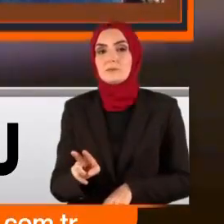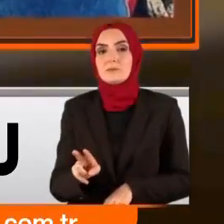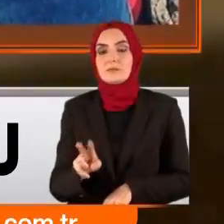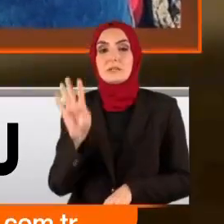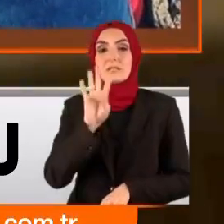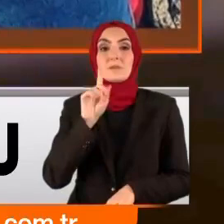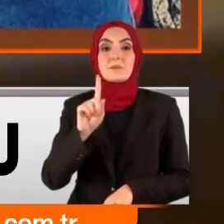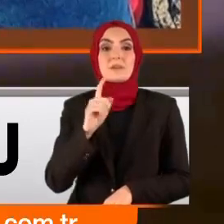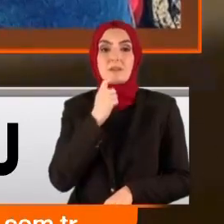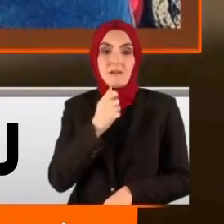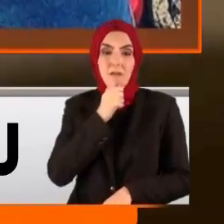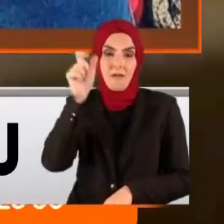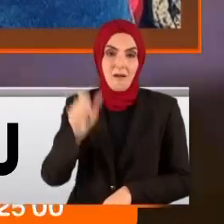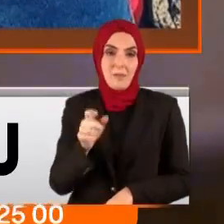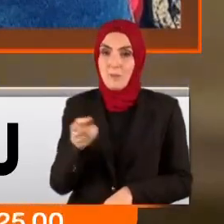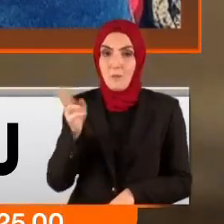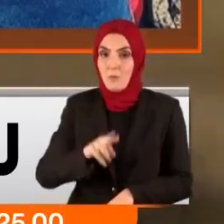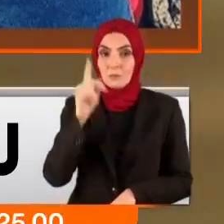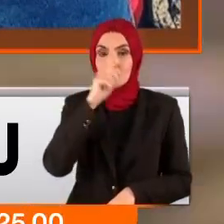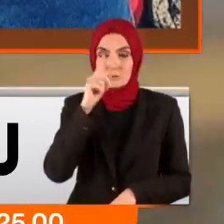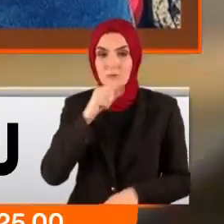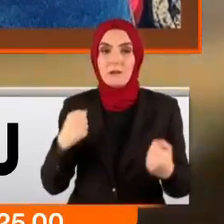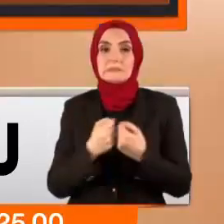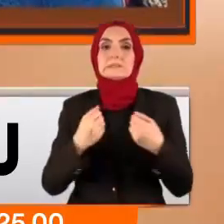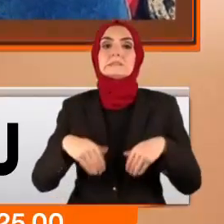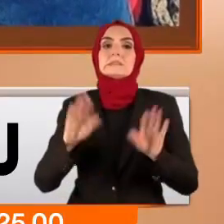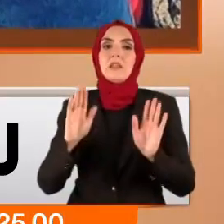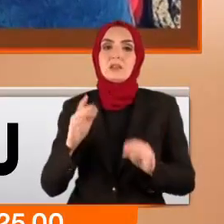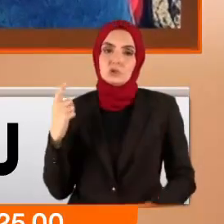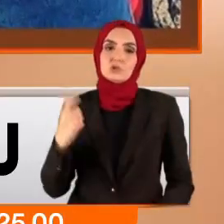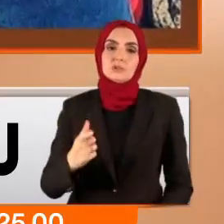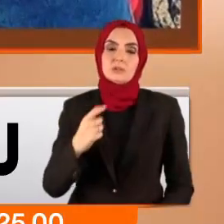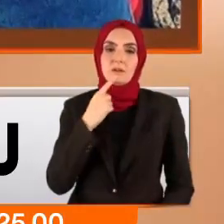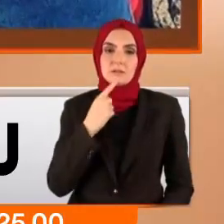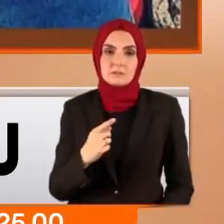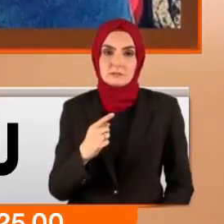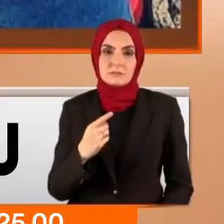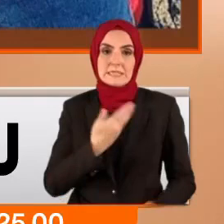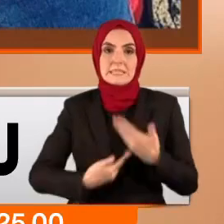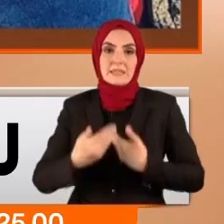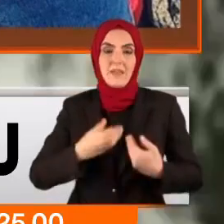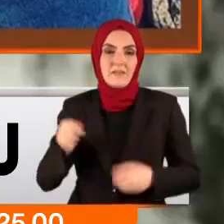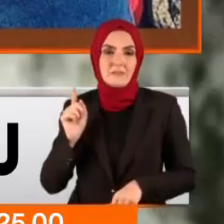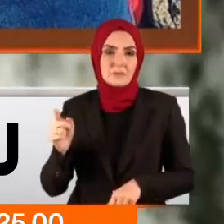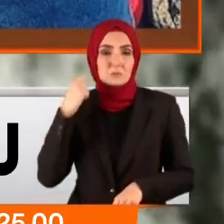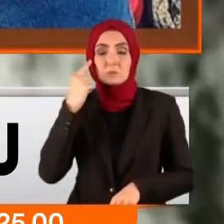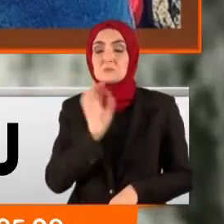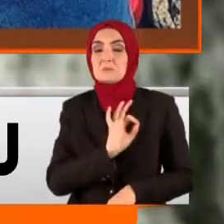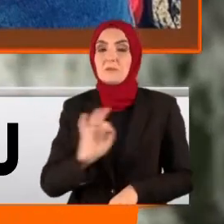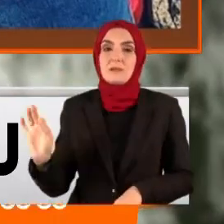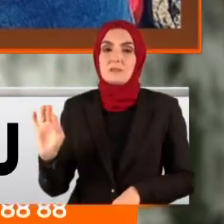adamı ölüme götürenin kaza değil cinayet olduğunu anladı. Sevgilisi gözünü kırpmadan onu canice böyle